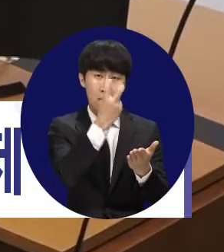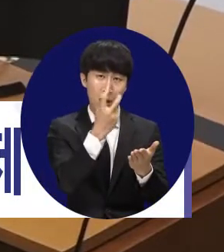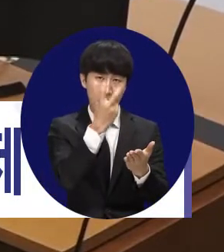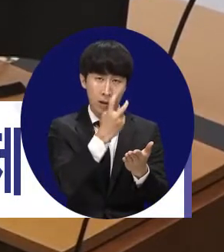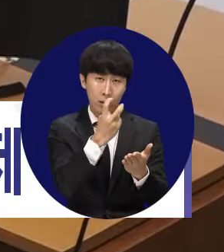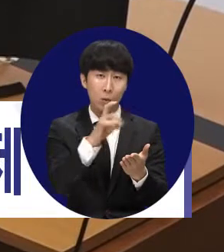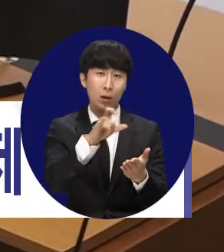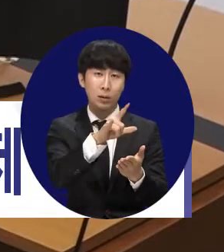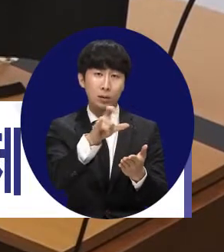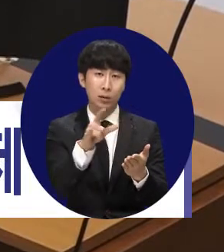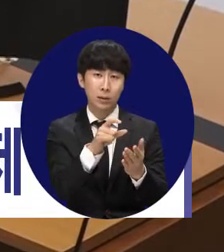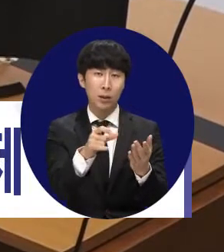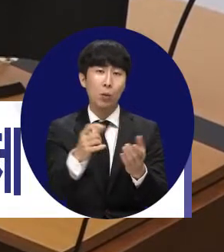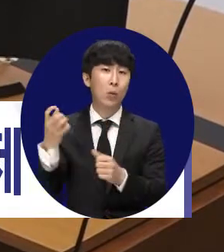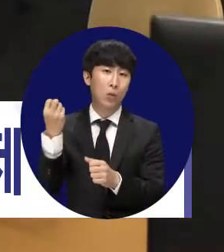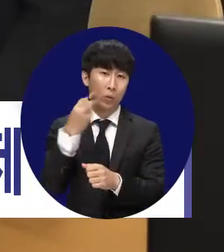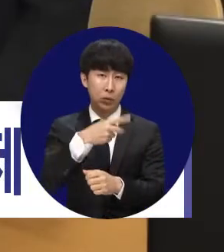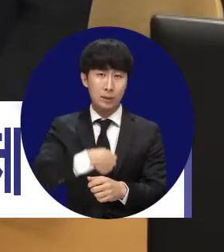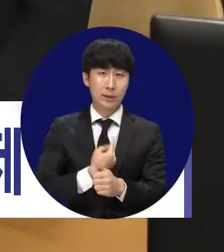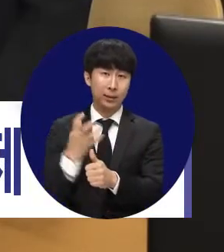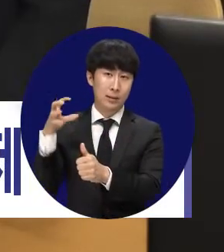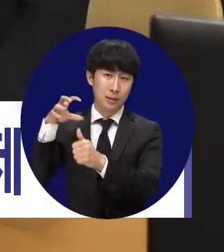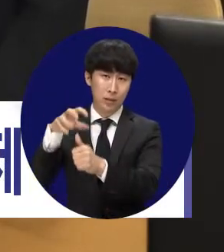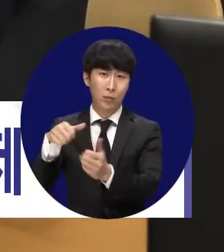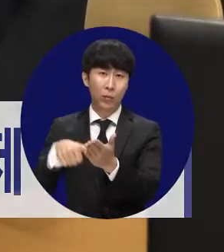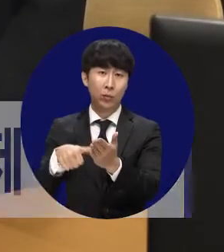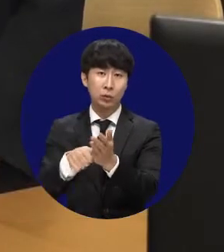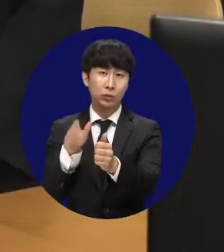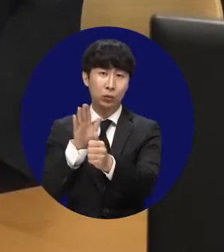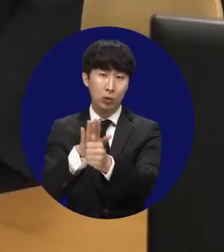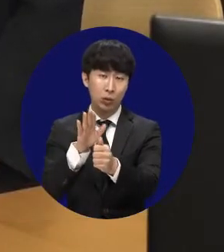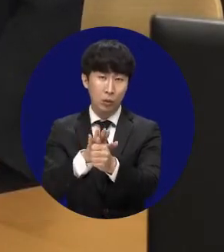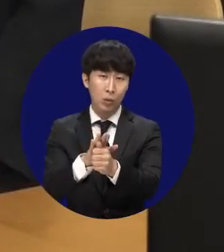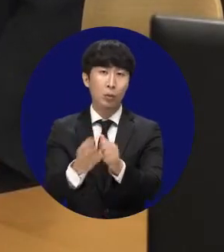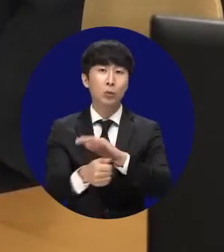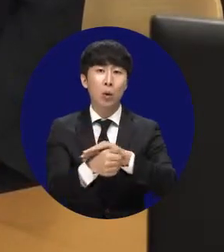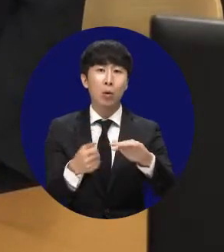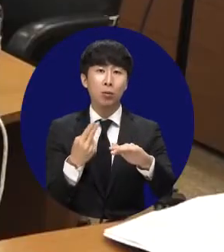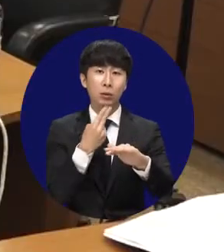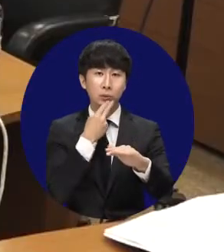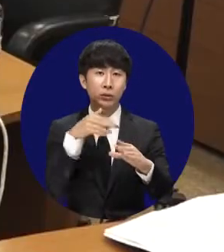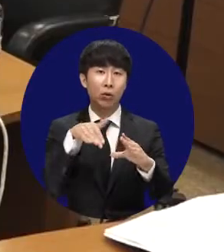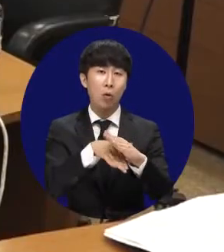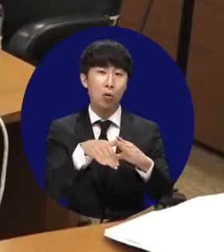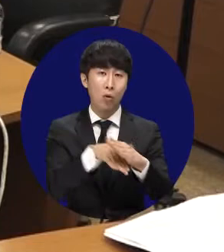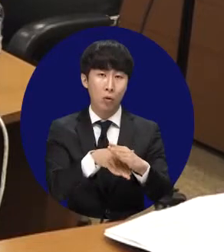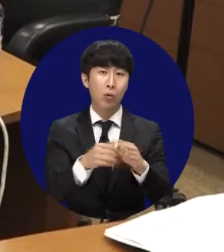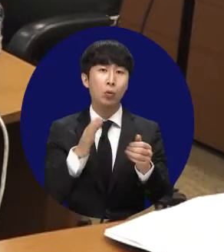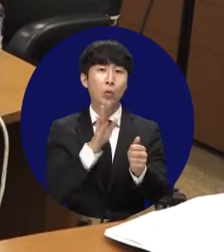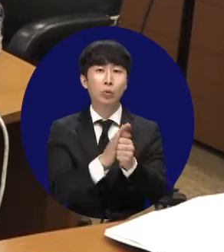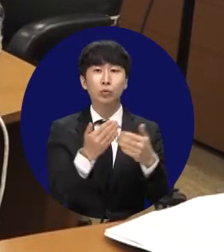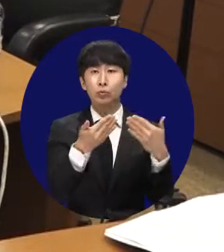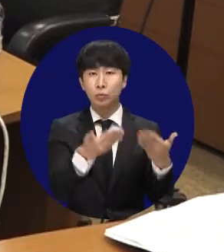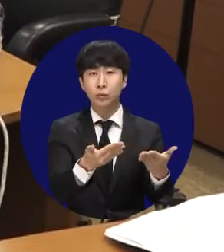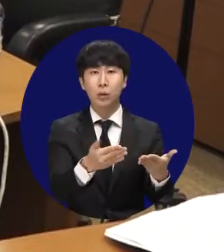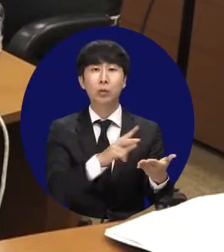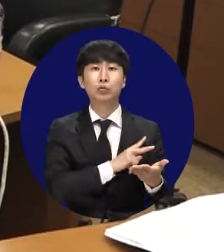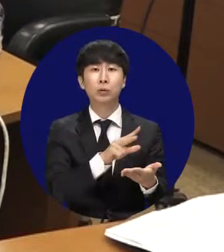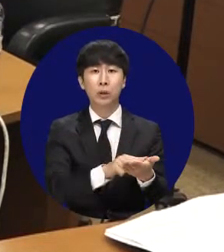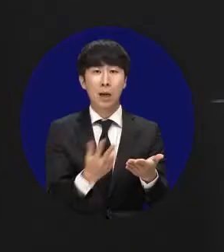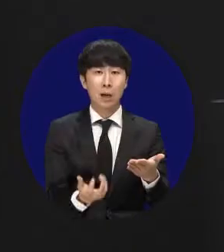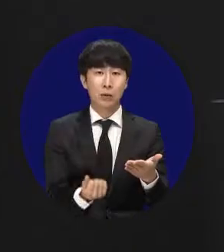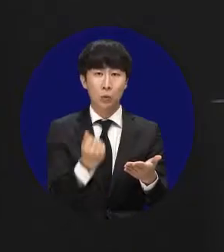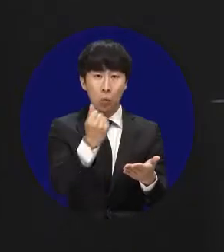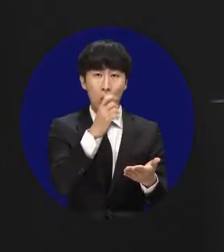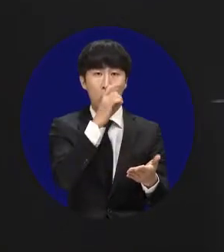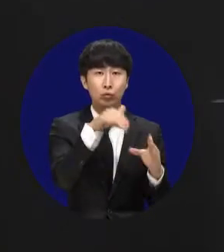위한 투표 지원 등 누구도 소외되지 않는 선거를 주제로 대한민국 중앙선거관리위원회 관계자의 발표와